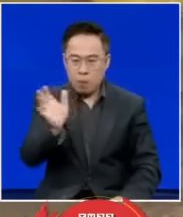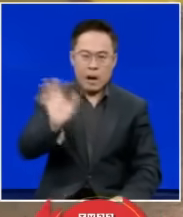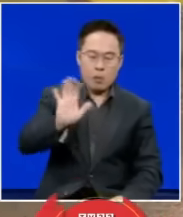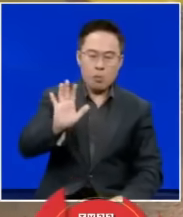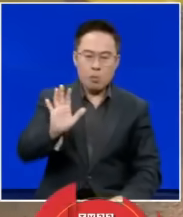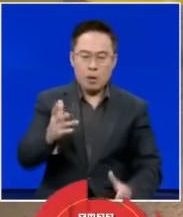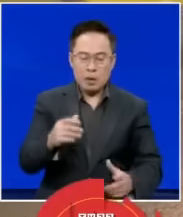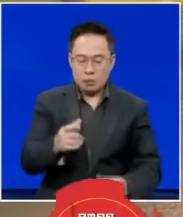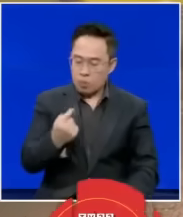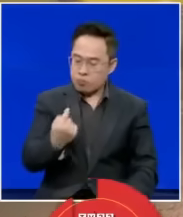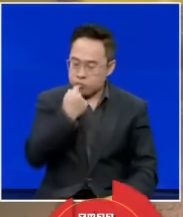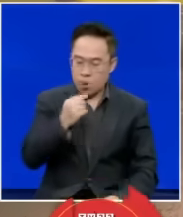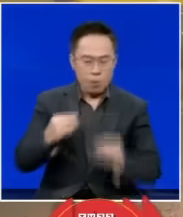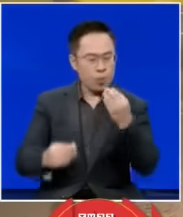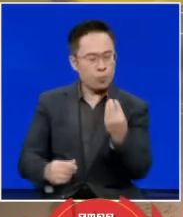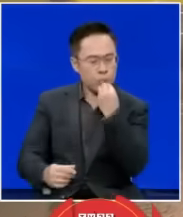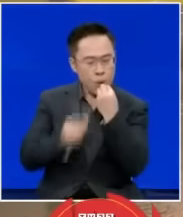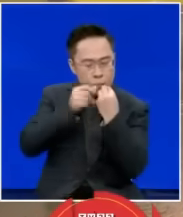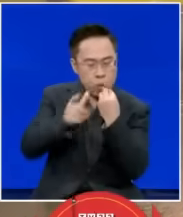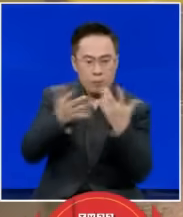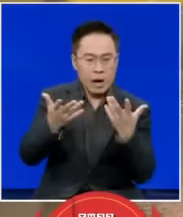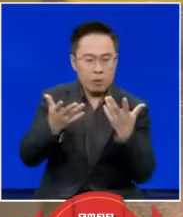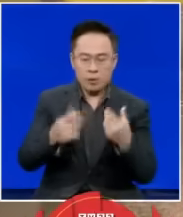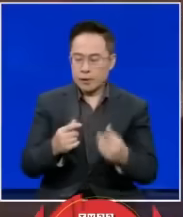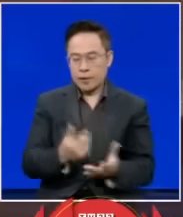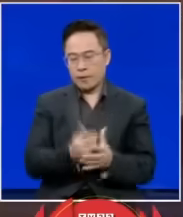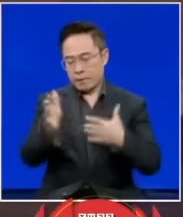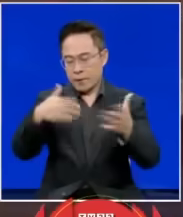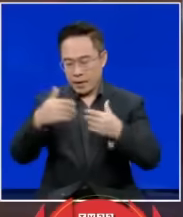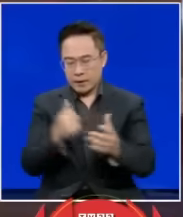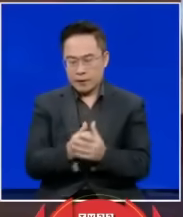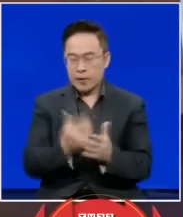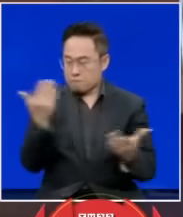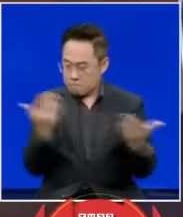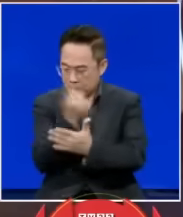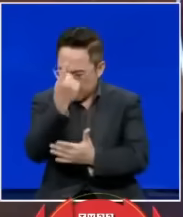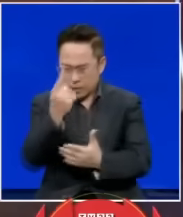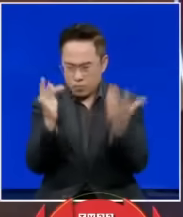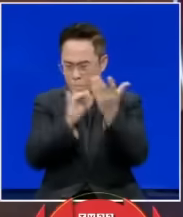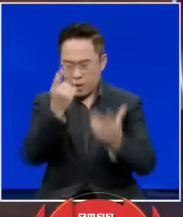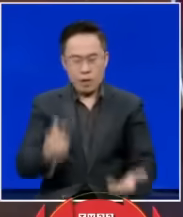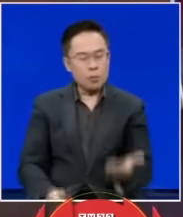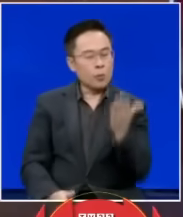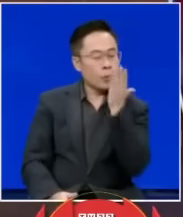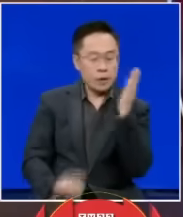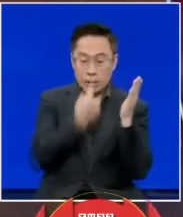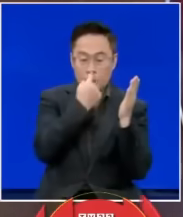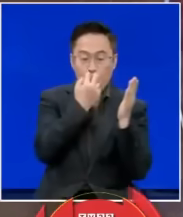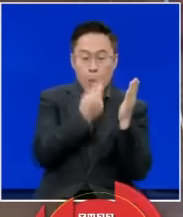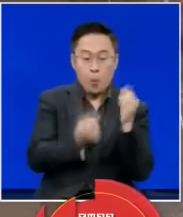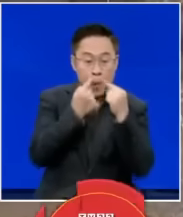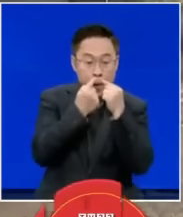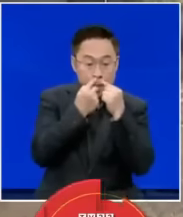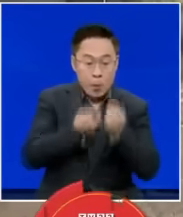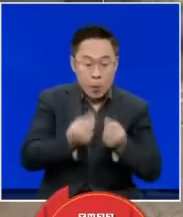ครื่องตรวจวัดเบื้องต้นอันนี้เป็นแบบไม่สัมผัสเอาไปจ่อใกล้ปากกับจมูกผู้ต้องสงสัยเนี่ยนะครับวัดปริมาณแอลกอฮอล์ออกมา